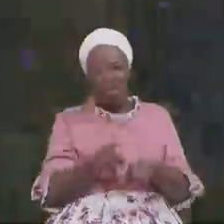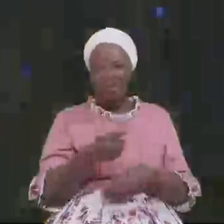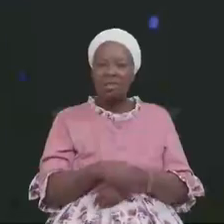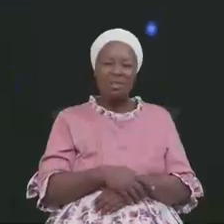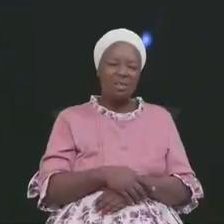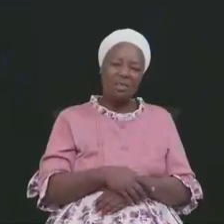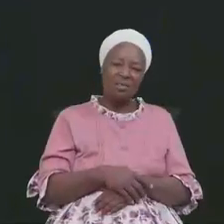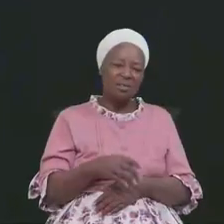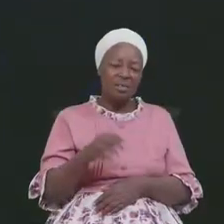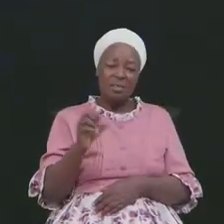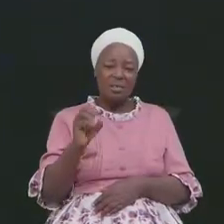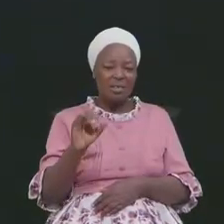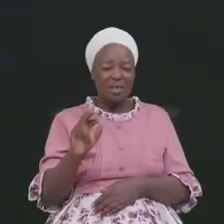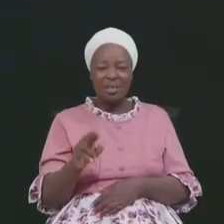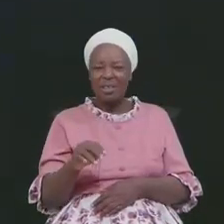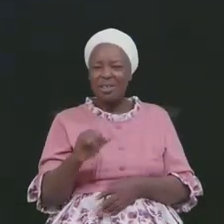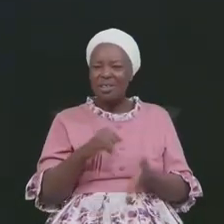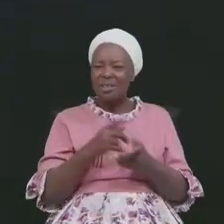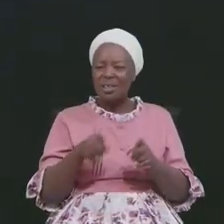ça fait environ 20-25 ans, hein.